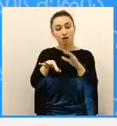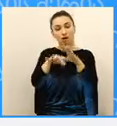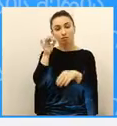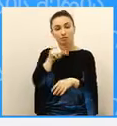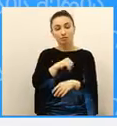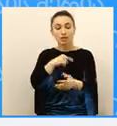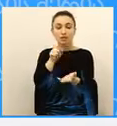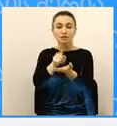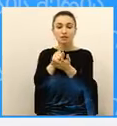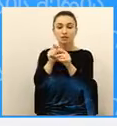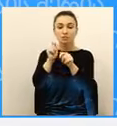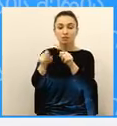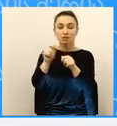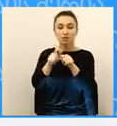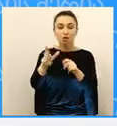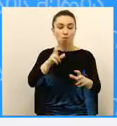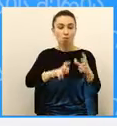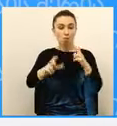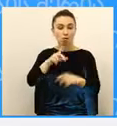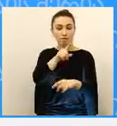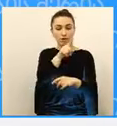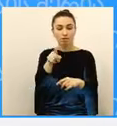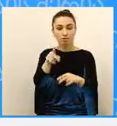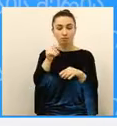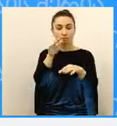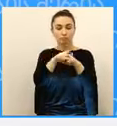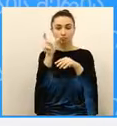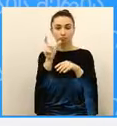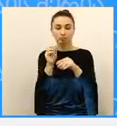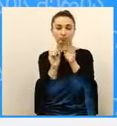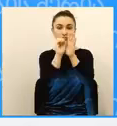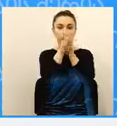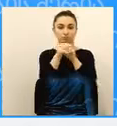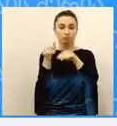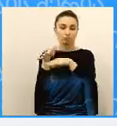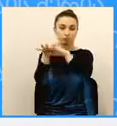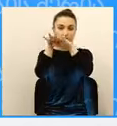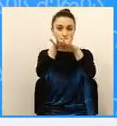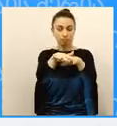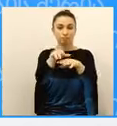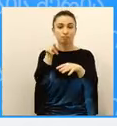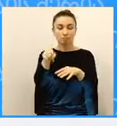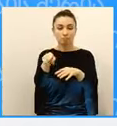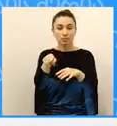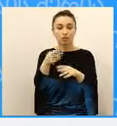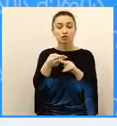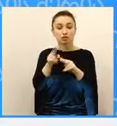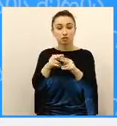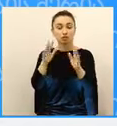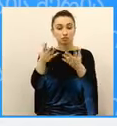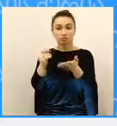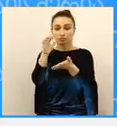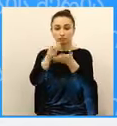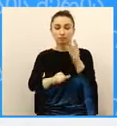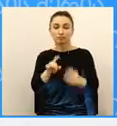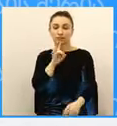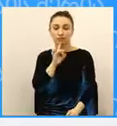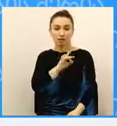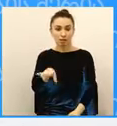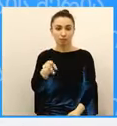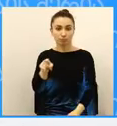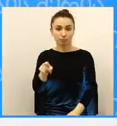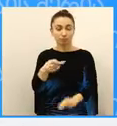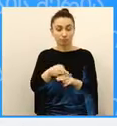მათ და სტიპენდია უნივერსიტეტის ანგარიშზე სწავლის საფასურის დაფარვის მიზნით წარიცხვის შემთხვევაში არ